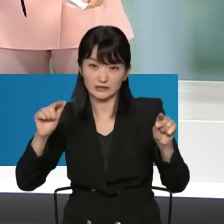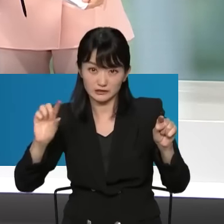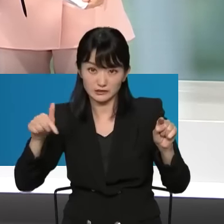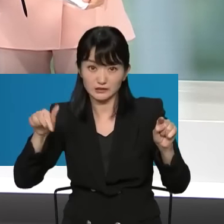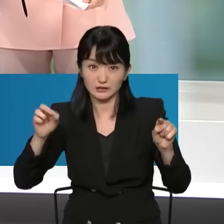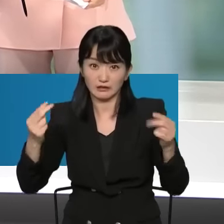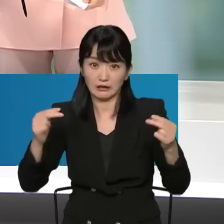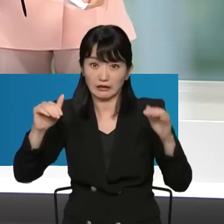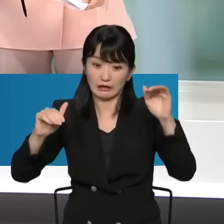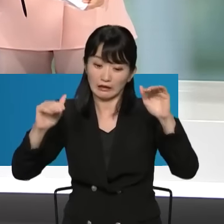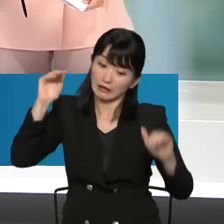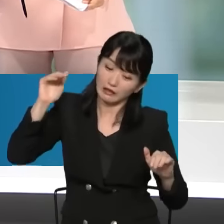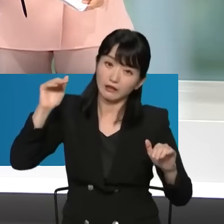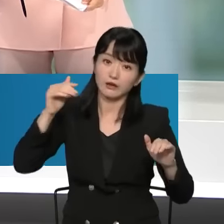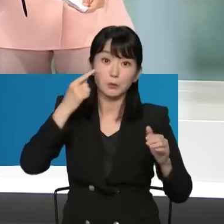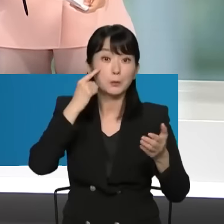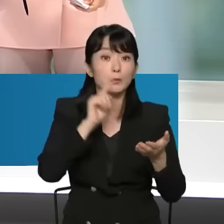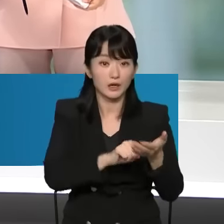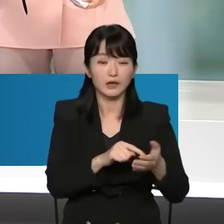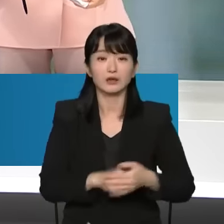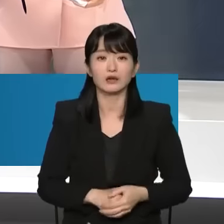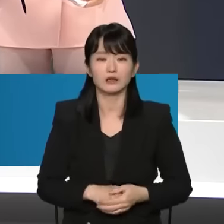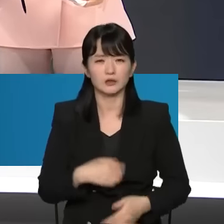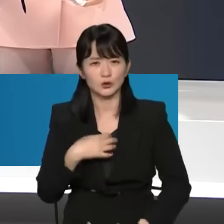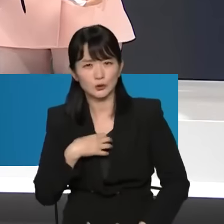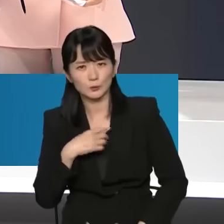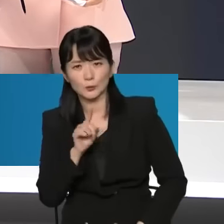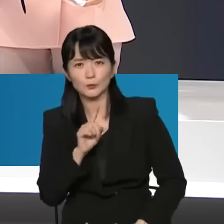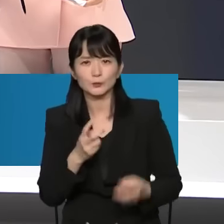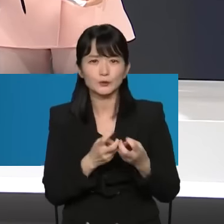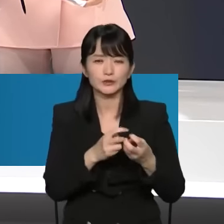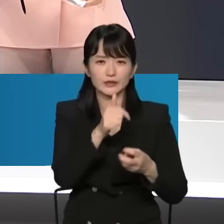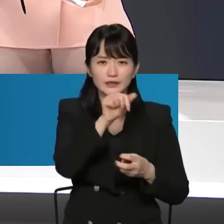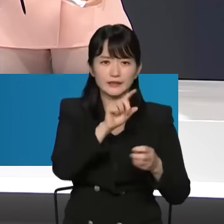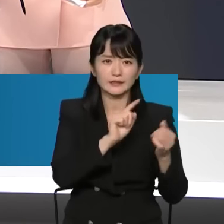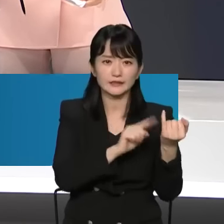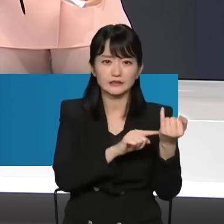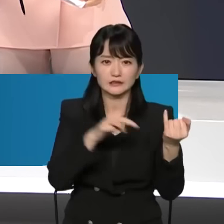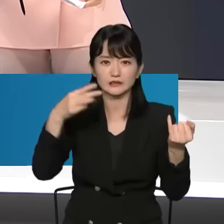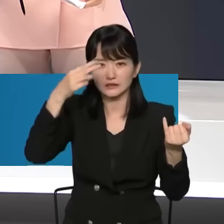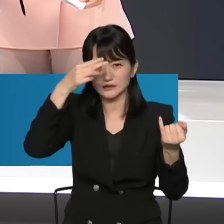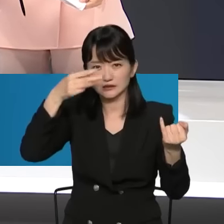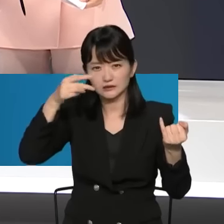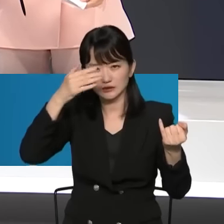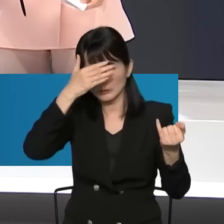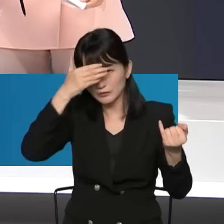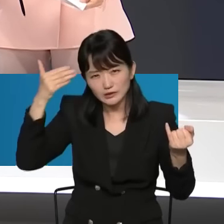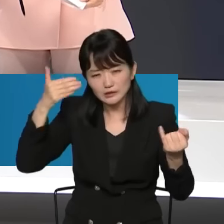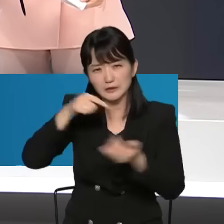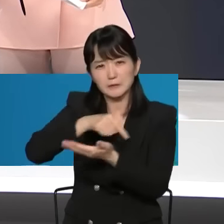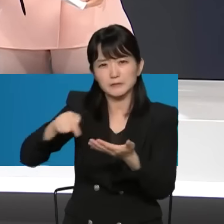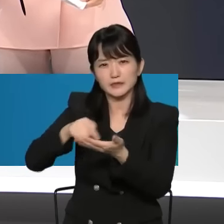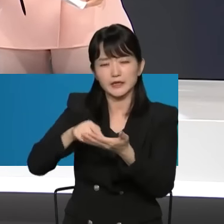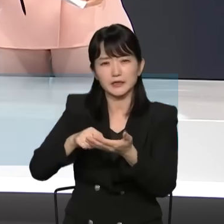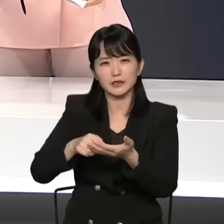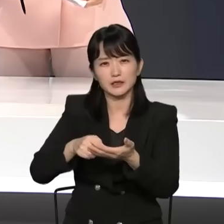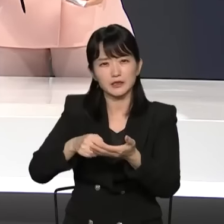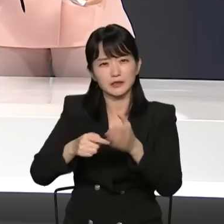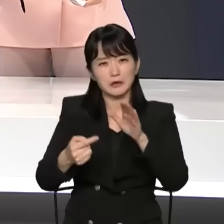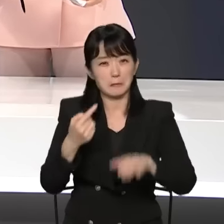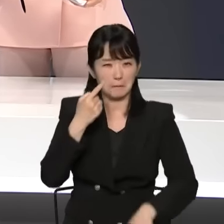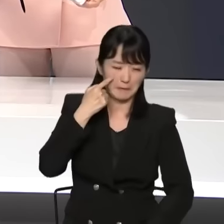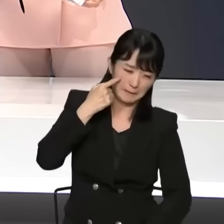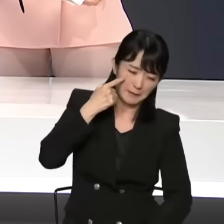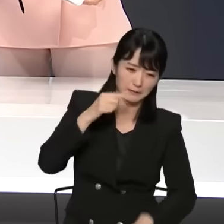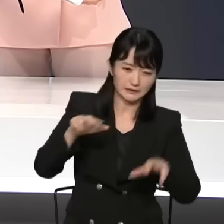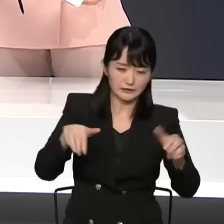비해서 크게 낮은 걸로 나타났습니다. 비상이 걸린 해리스는 트럼프의 고령 리스크를 부각하며 반전을 시도하고 있습니다.